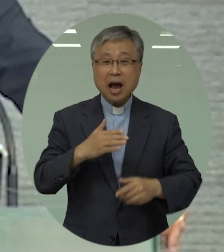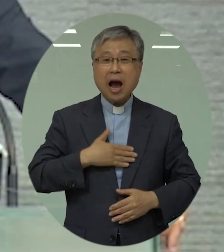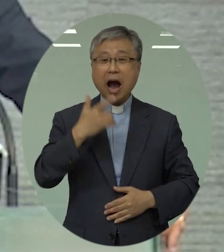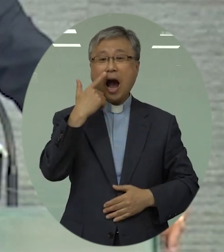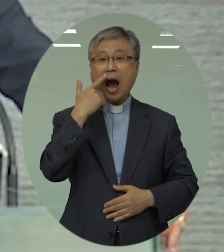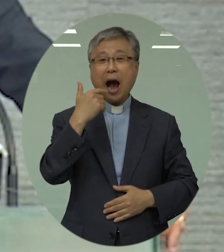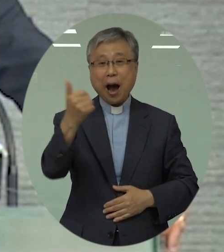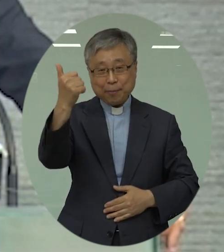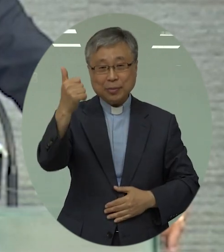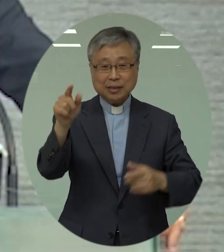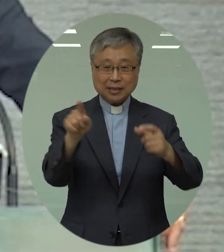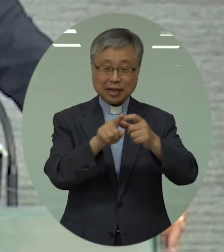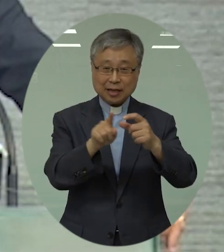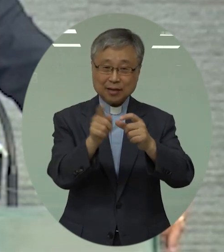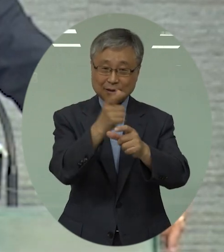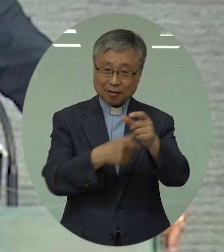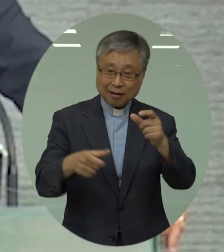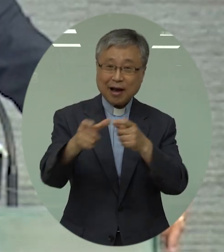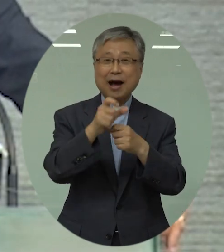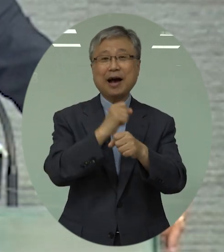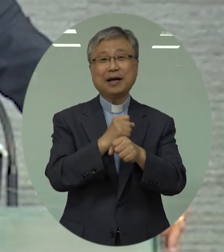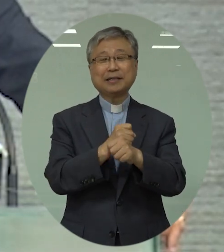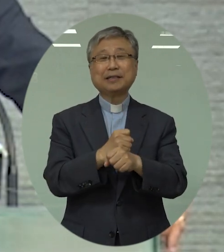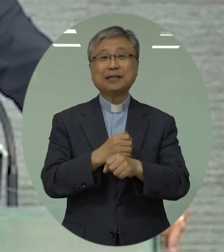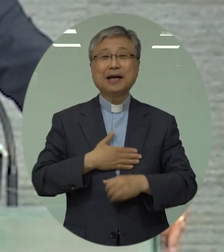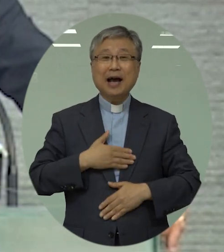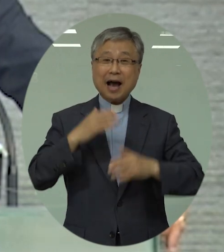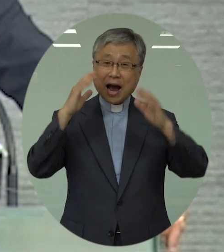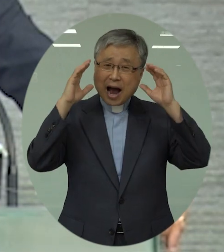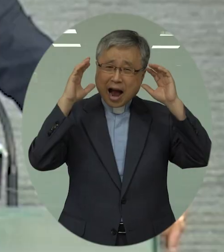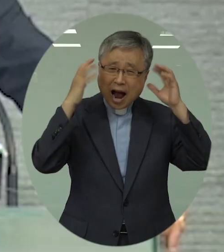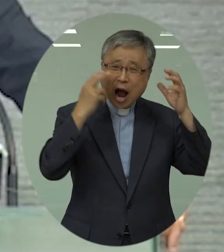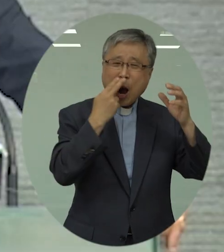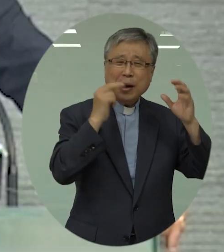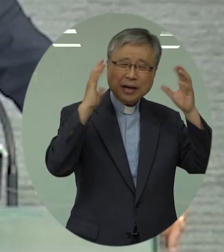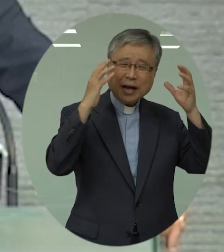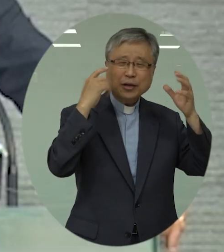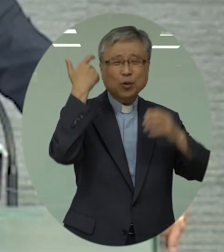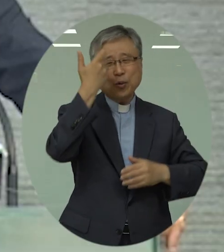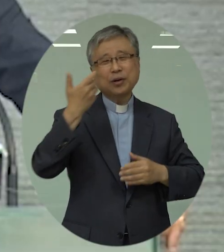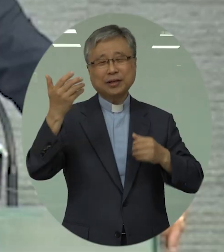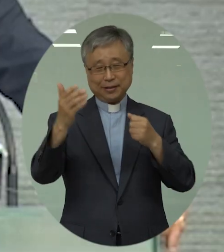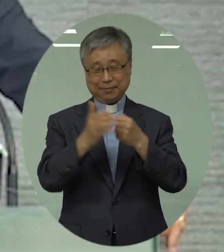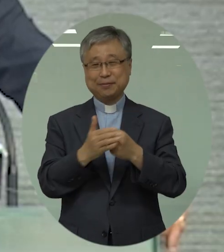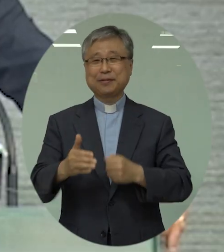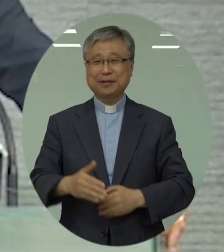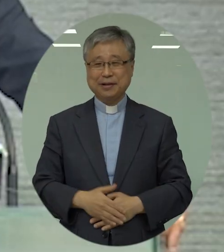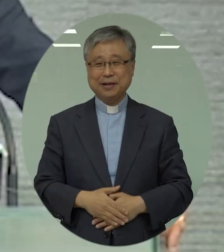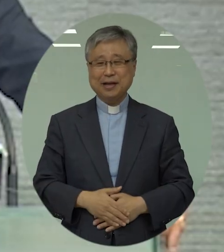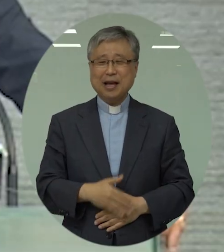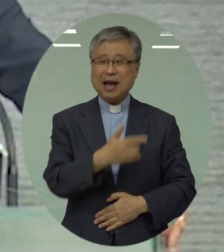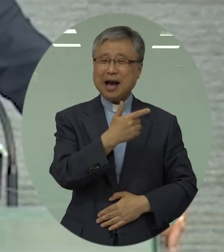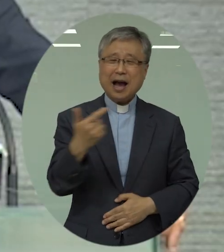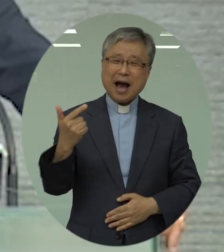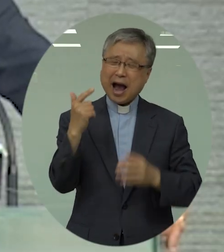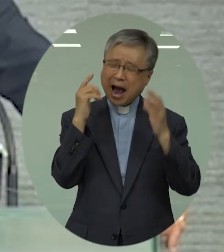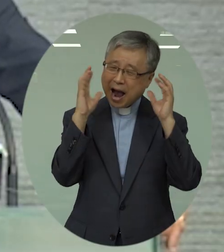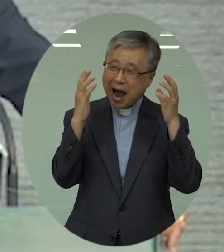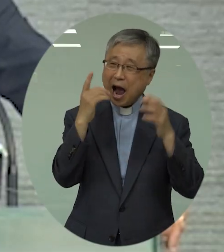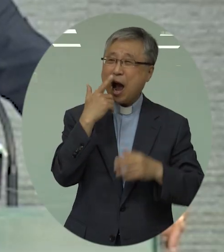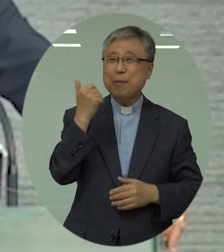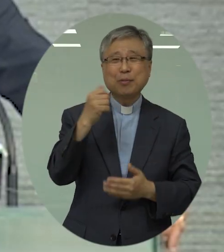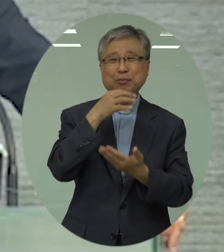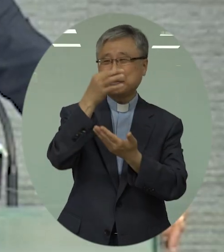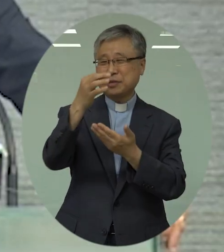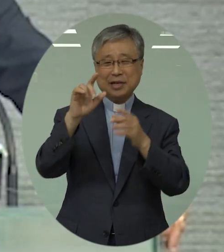앞에 아빠라는 단어를 덧붙인 것은 이것이 어린아이의 용어이기 때문에 어린아이의 용어. 그러니까 아주 어린아이들은